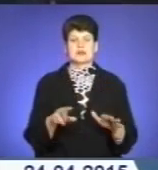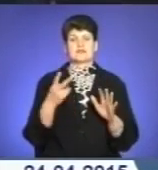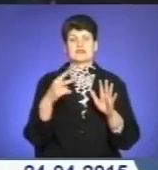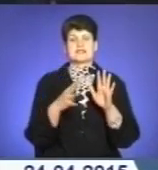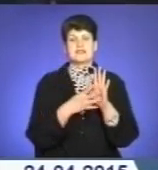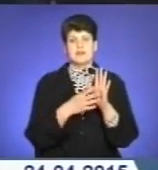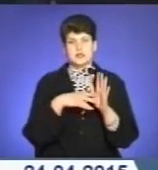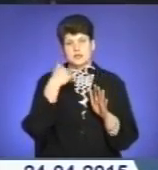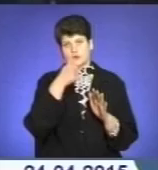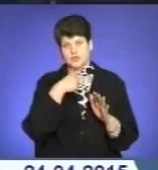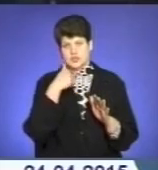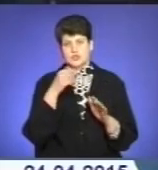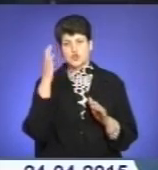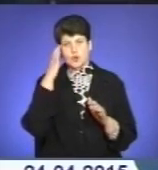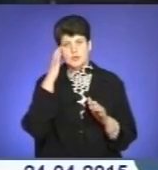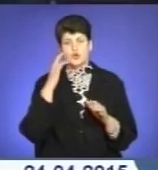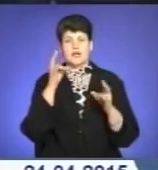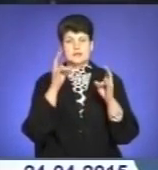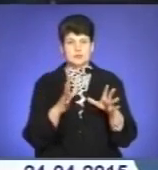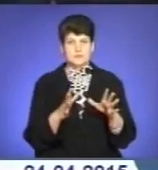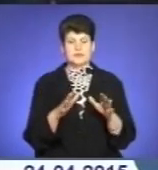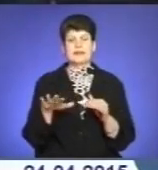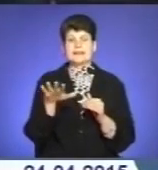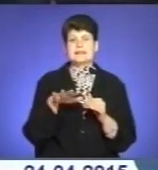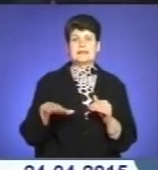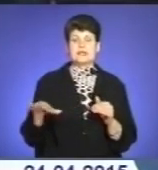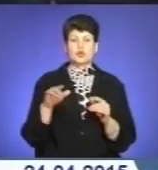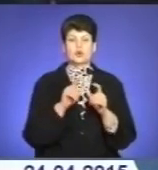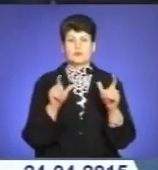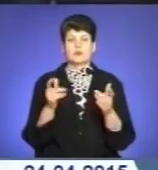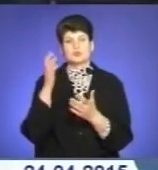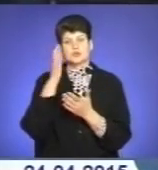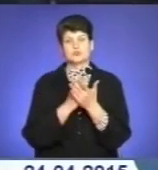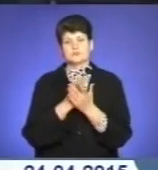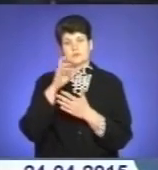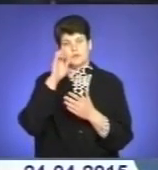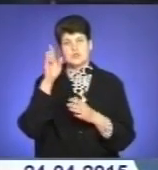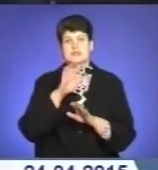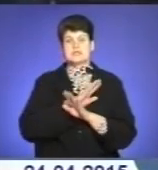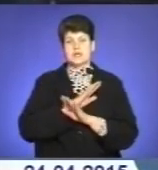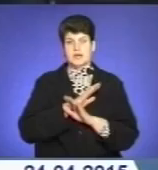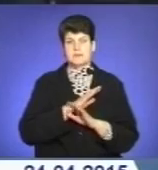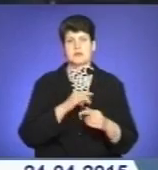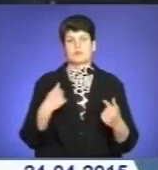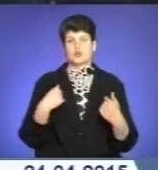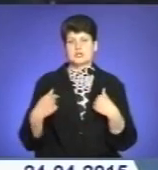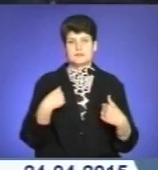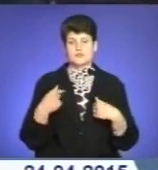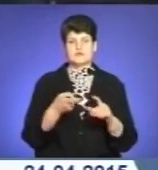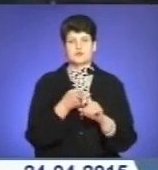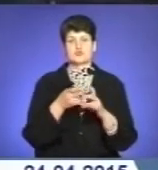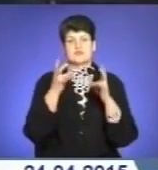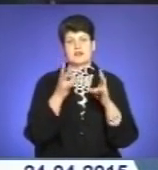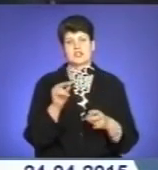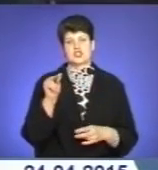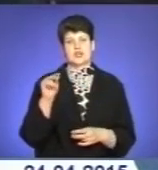роковин Чорнобильської катастрофи. Зокрема, на території меморіального комплексу відправлять панахиду за загиблими та постраждалими внаслідок аварії на